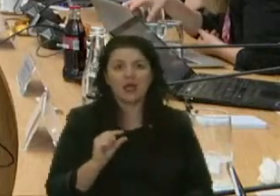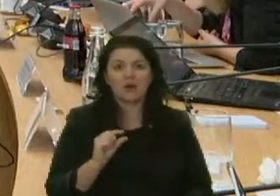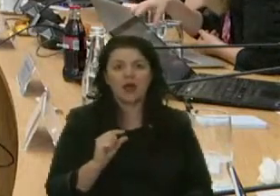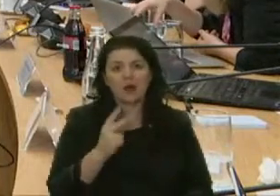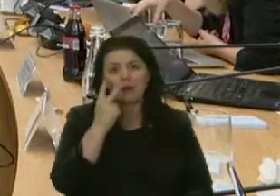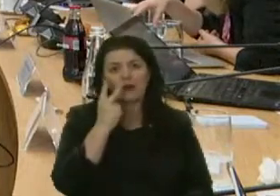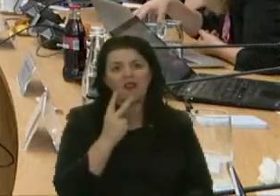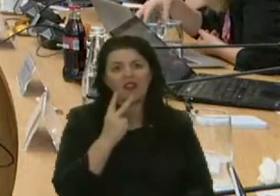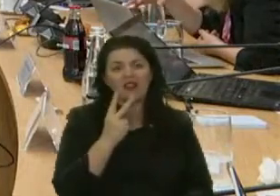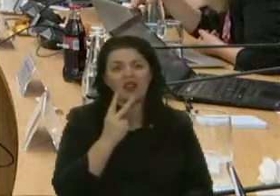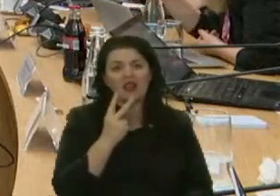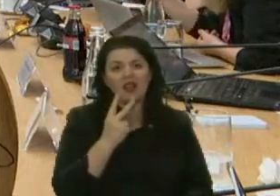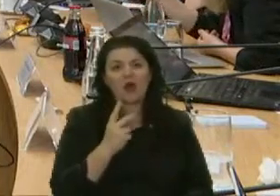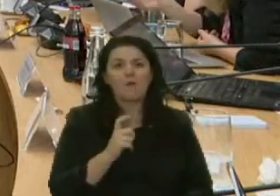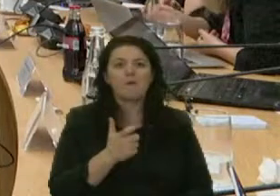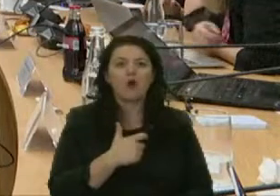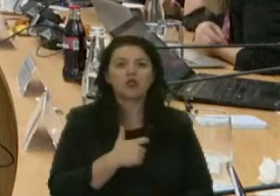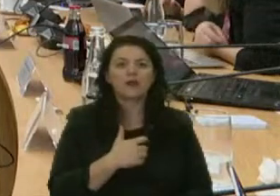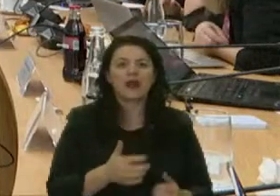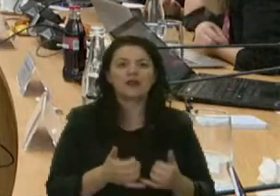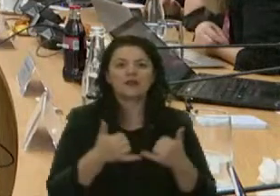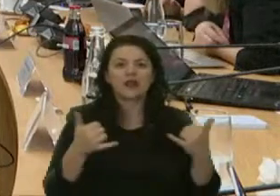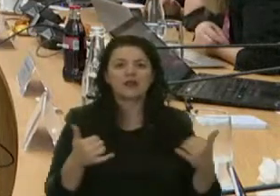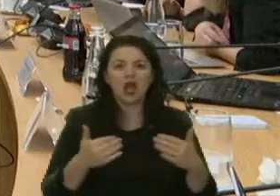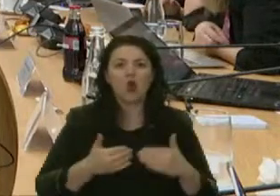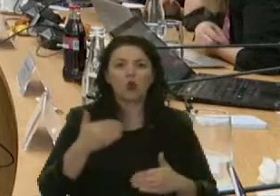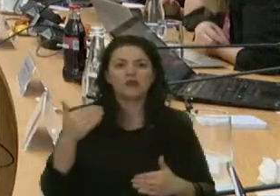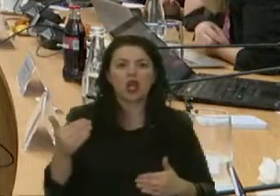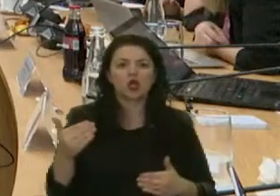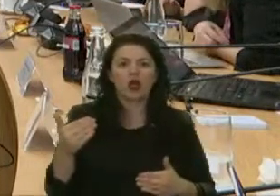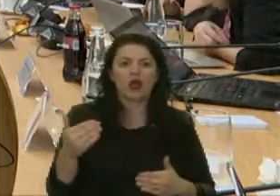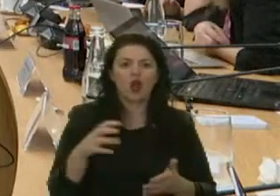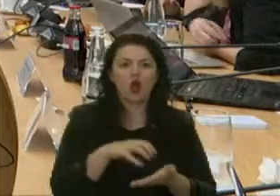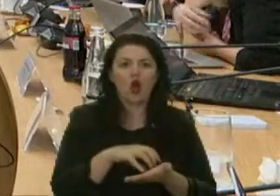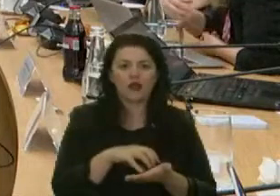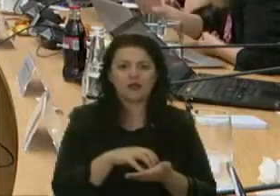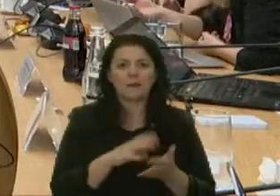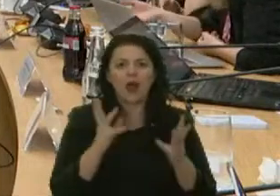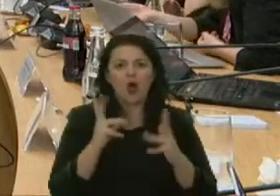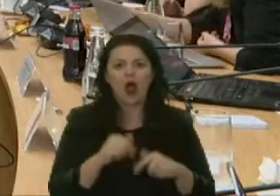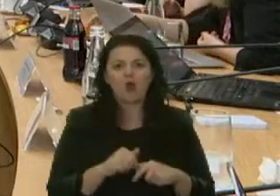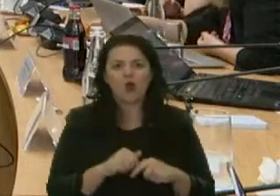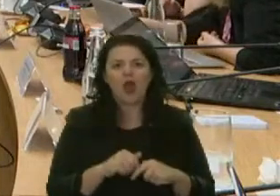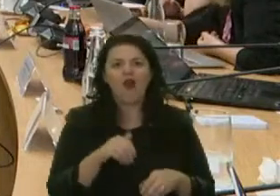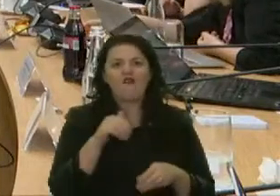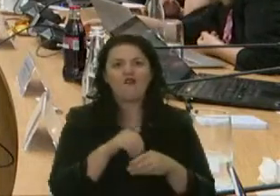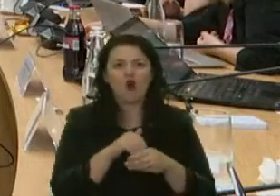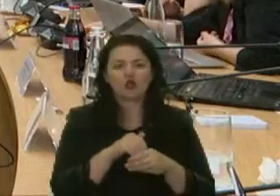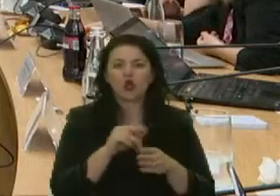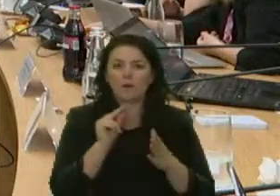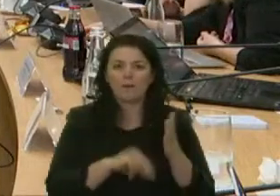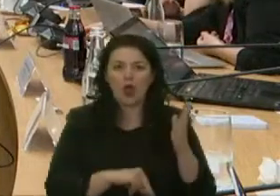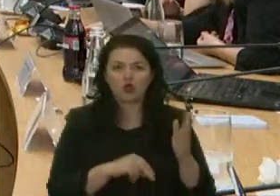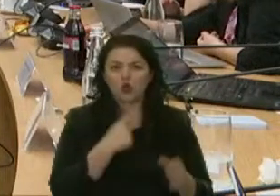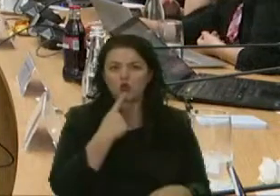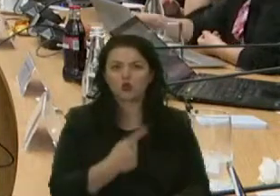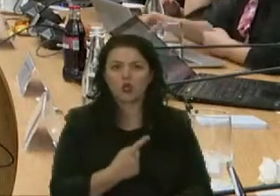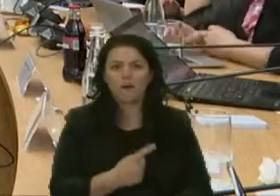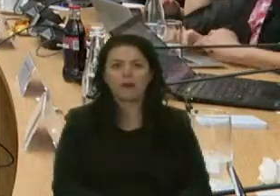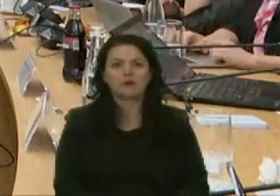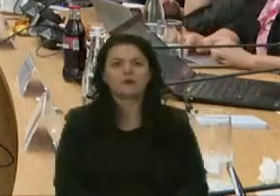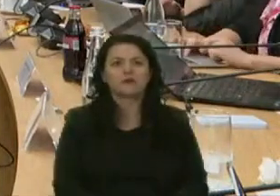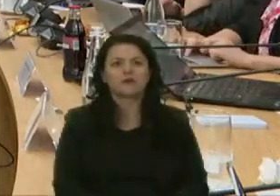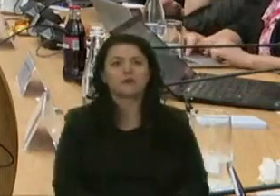prevedere legată de o posibilitate extindere ulterioară a acestei locații s o luăm în calcul votul nostru este pentru așa cum spuneam Mulțumesc